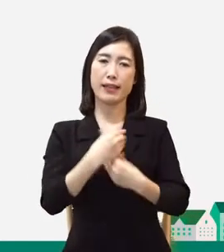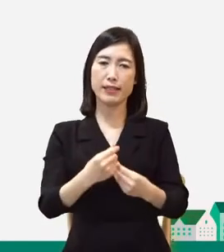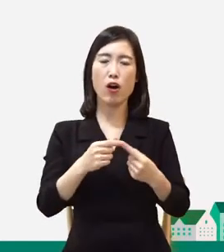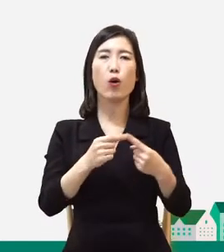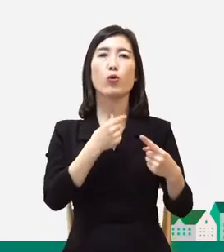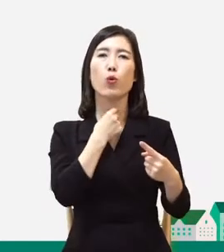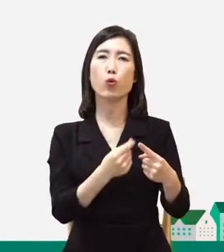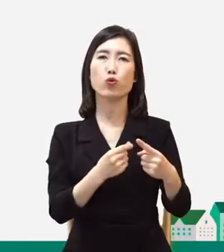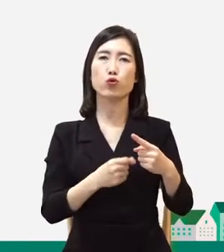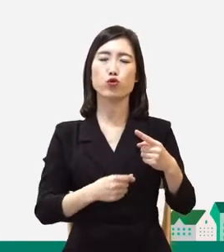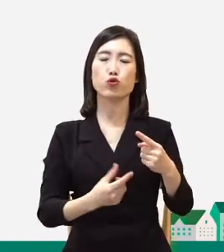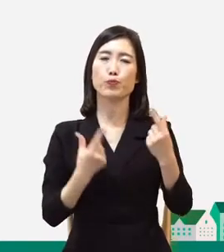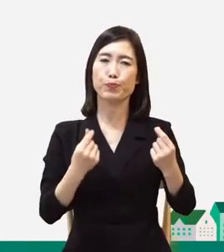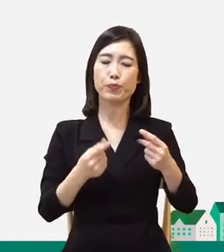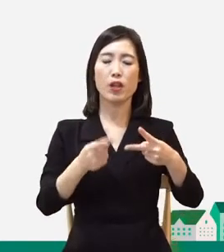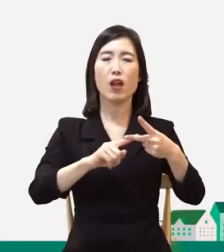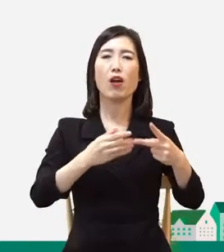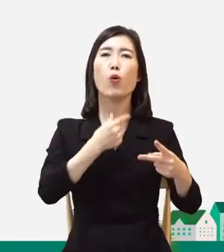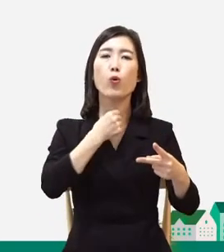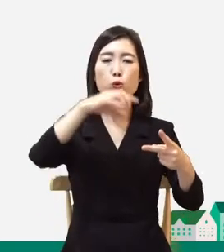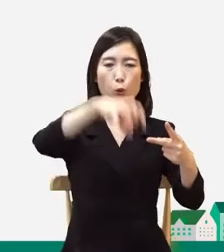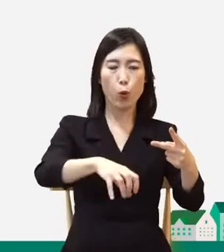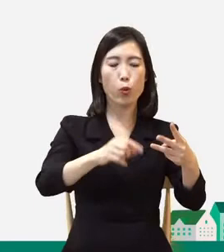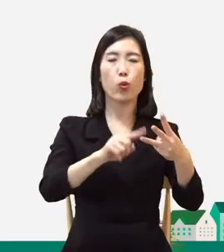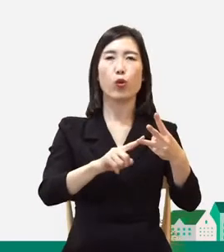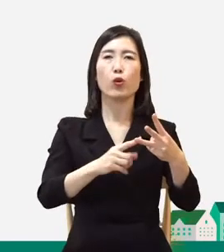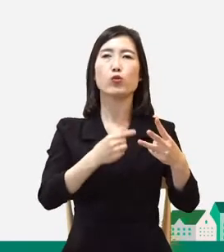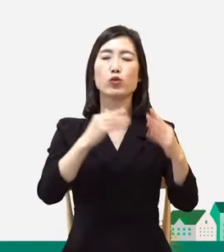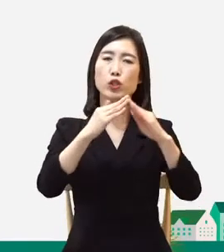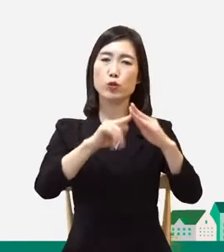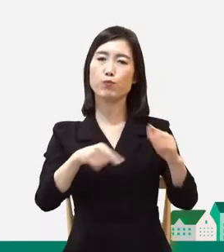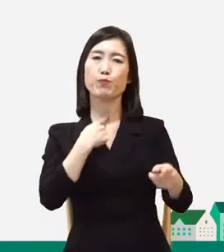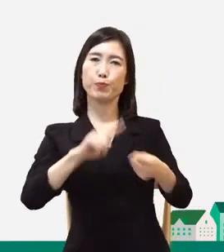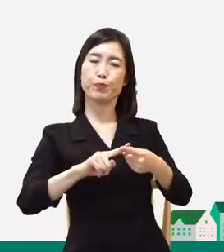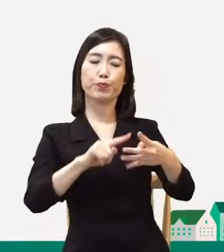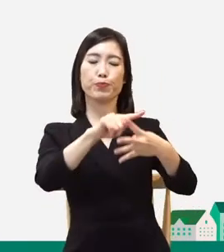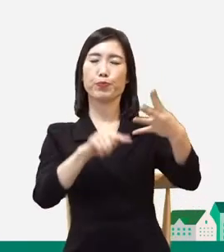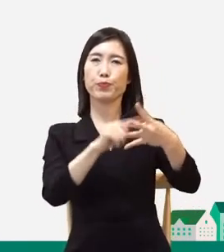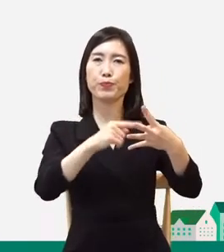욕구 충족, 거주지역 조건, 주거 호감도였습니다.